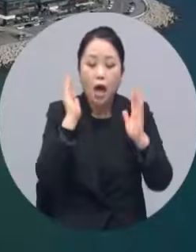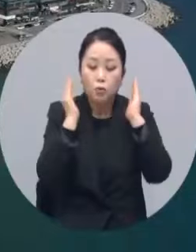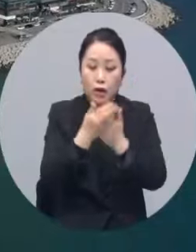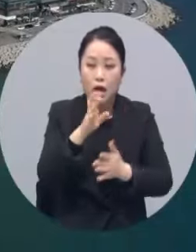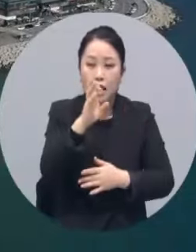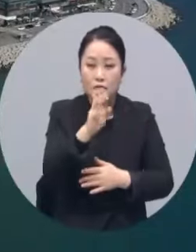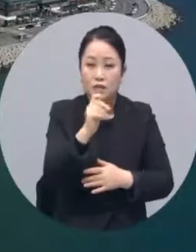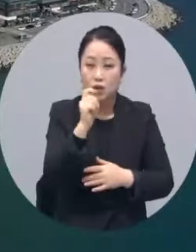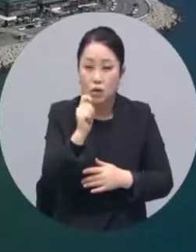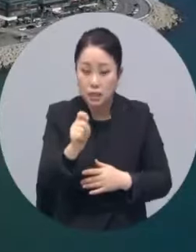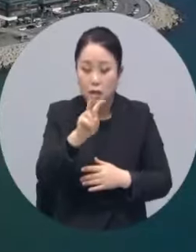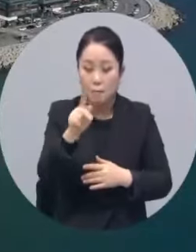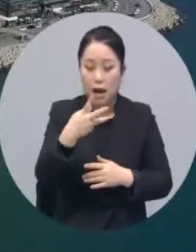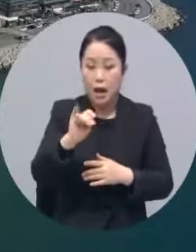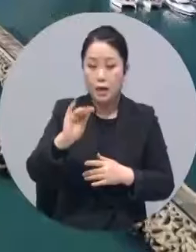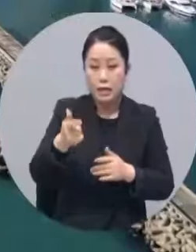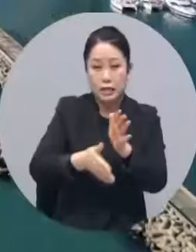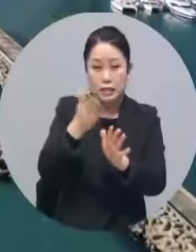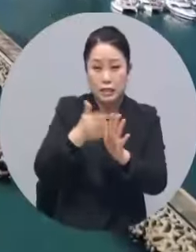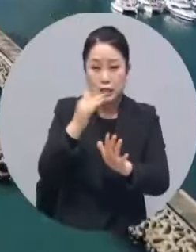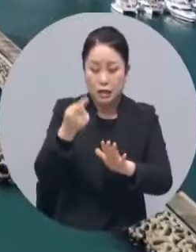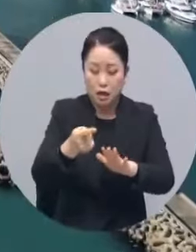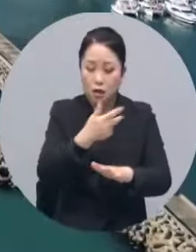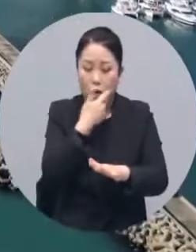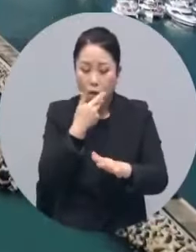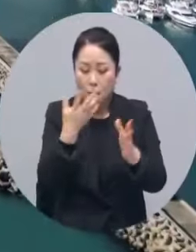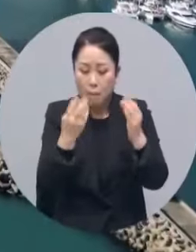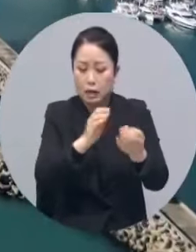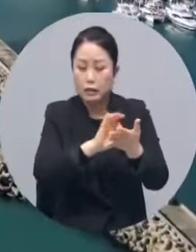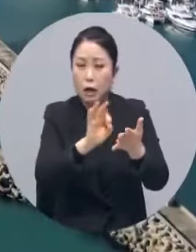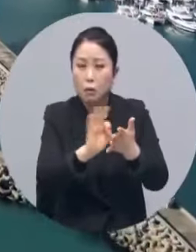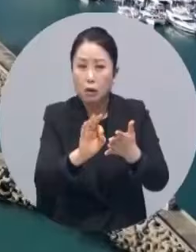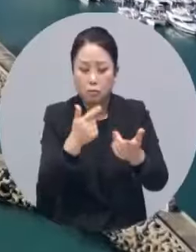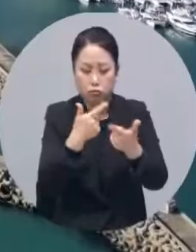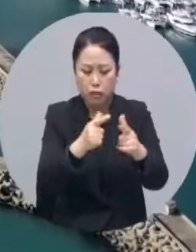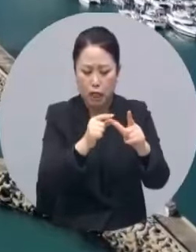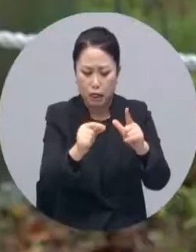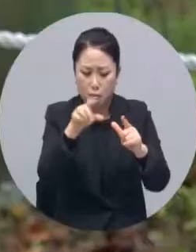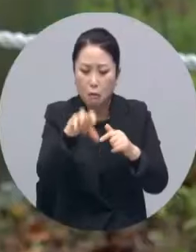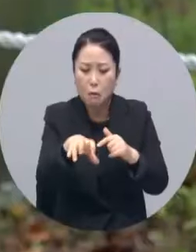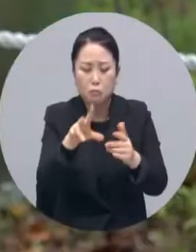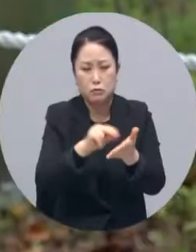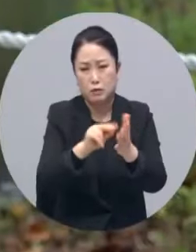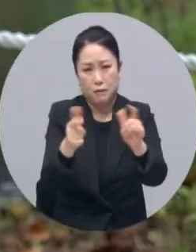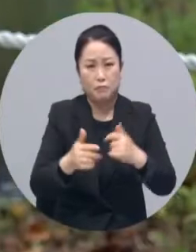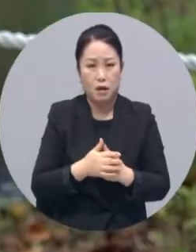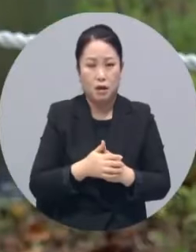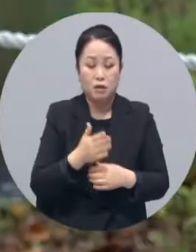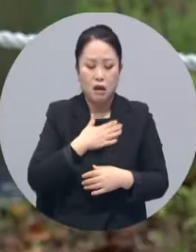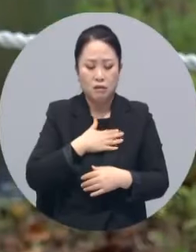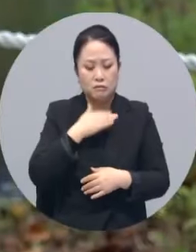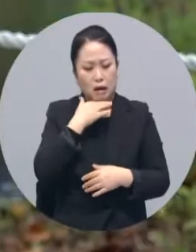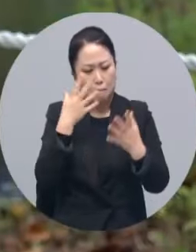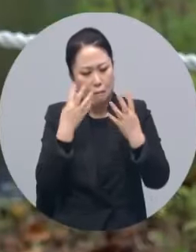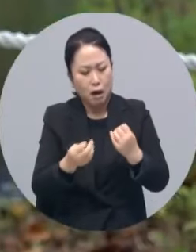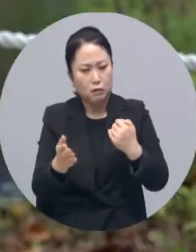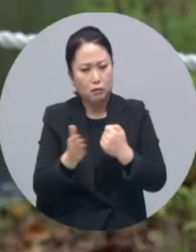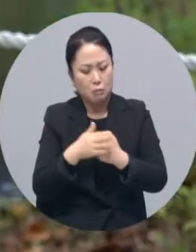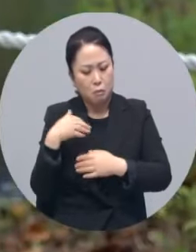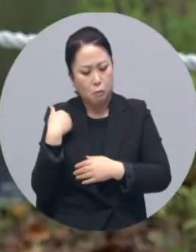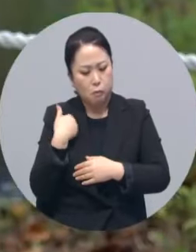센텀시티나 마린시티 등 외래어 단발은 부산 일부 지역의 문제가 아닙니다. 저희들은 나이가 많아서 그런지